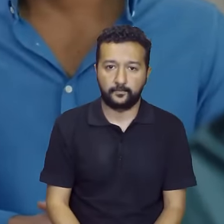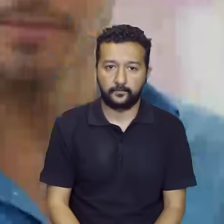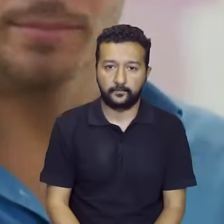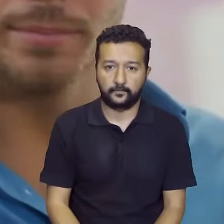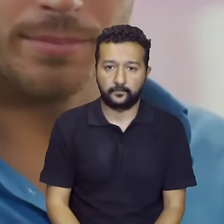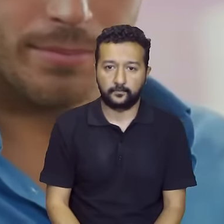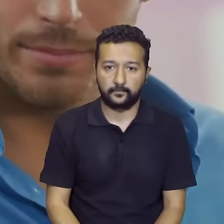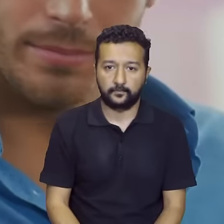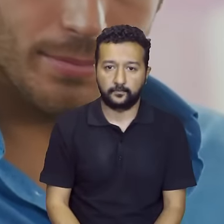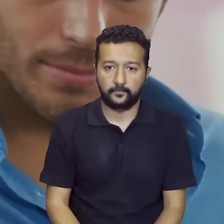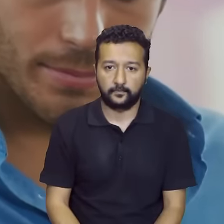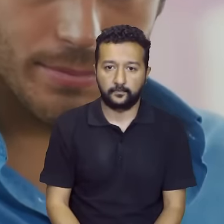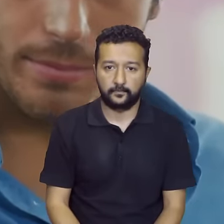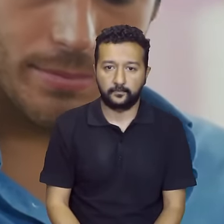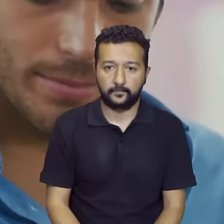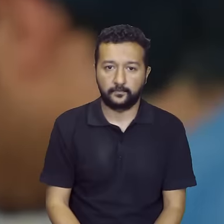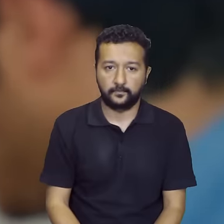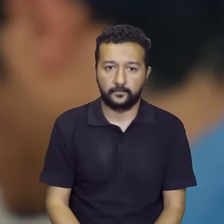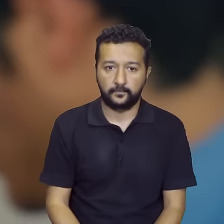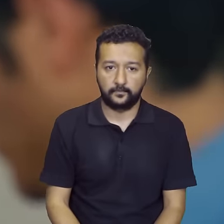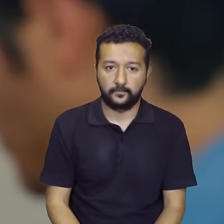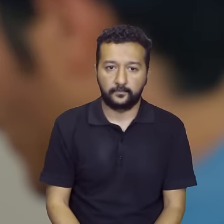kaçırarak çaktırmadan sen söyle diye işaret ediyor.